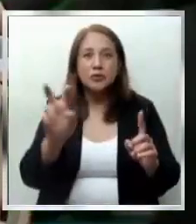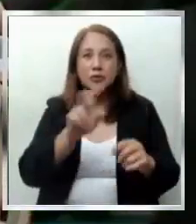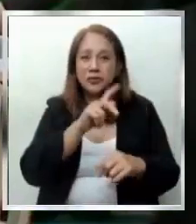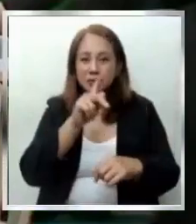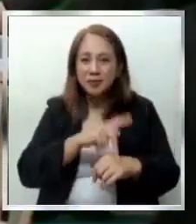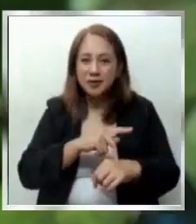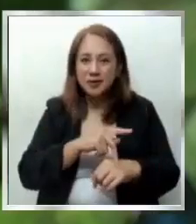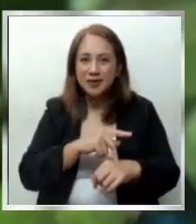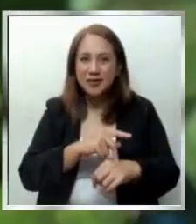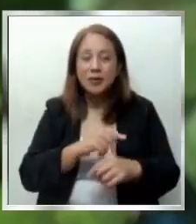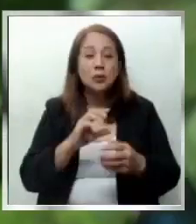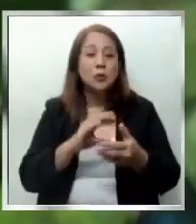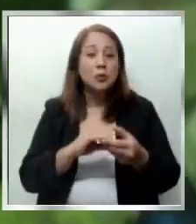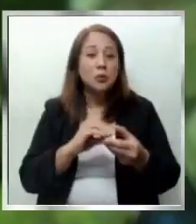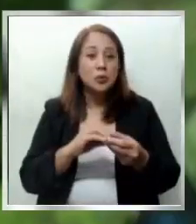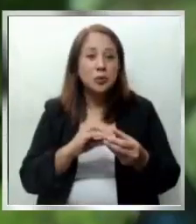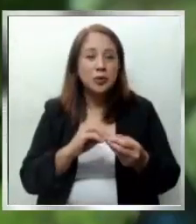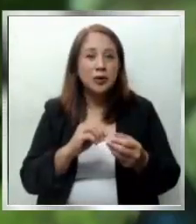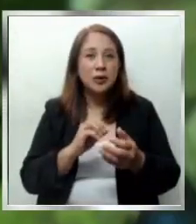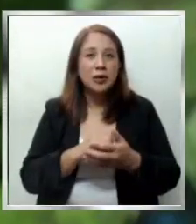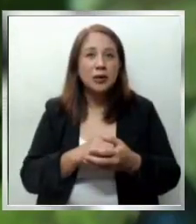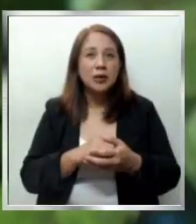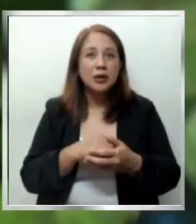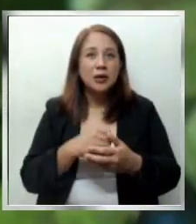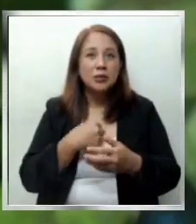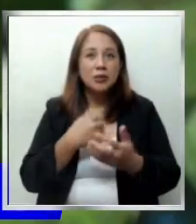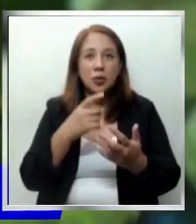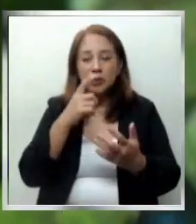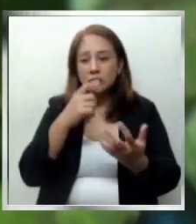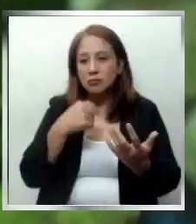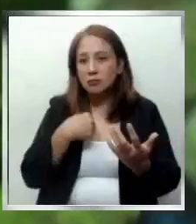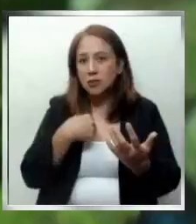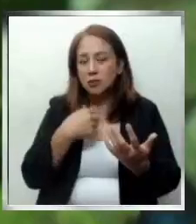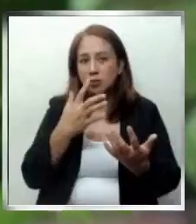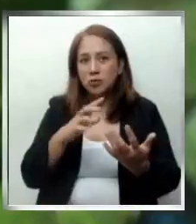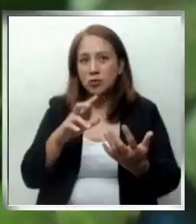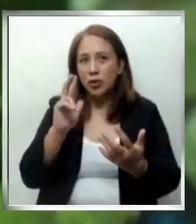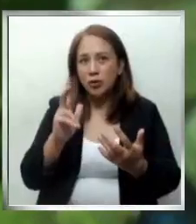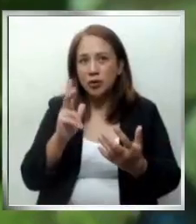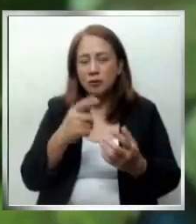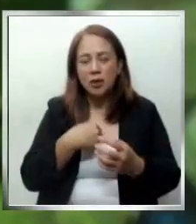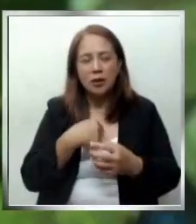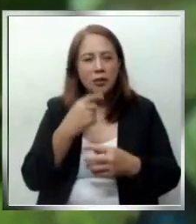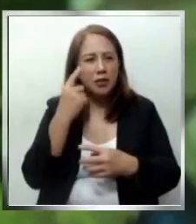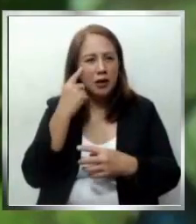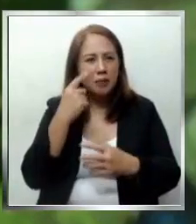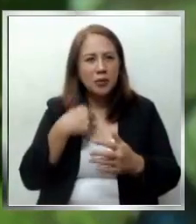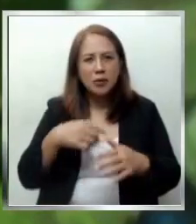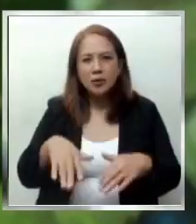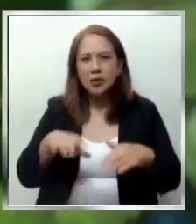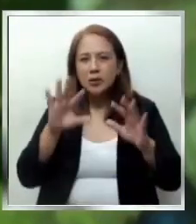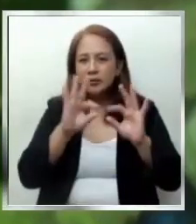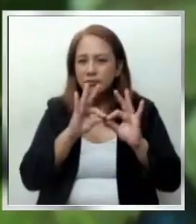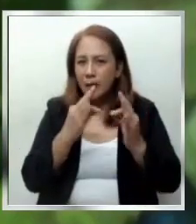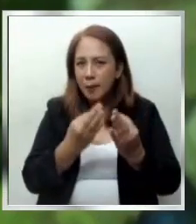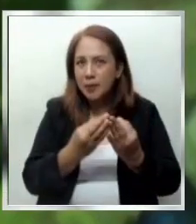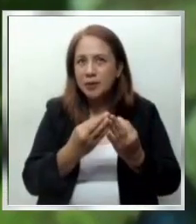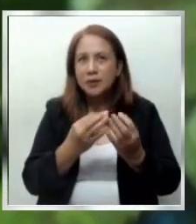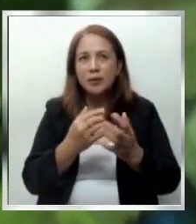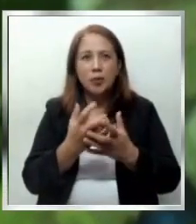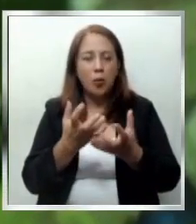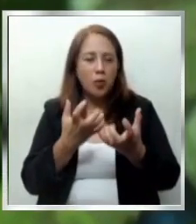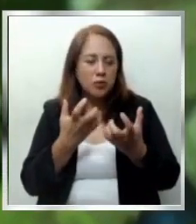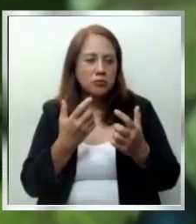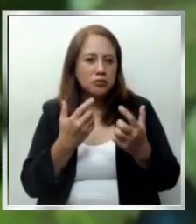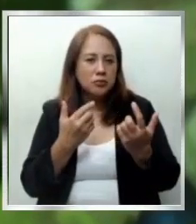Kwento ni Vanessa. I'm in my 30s now. I'm thinking about like raising a family, and I want to be able to